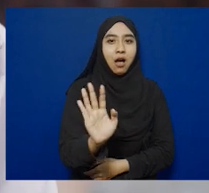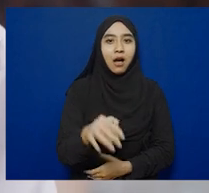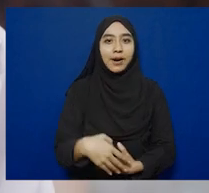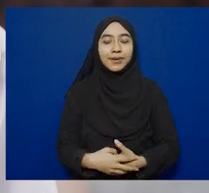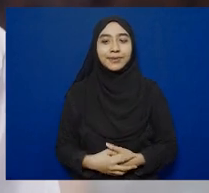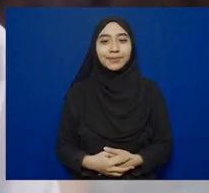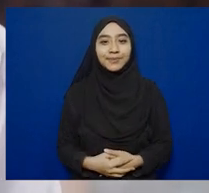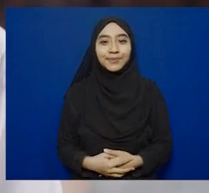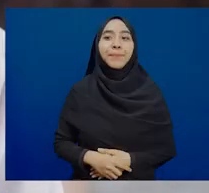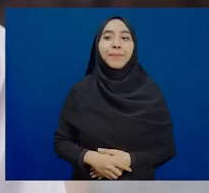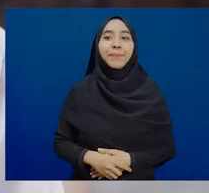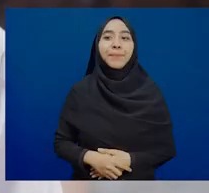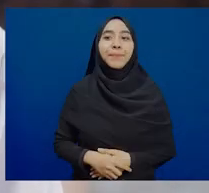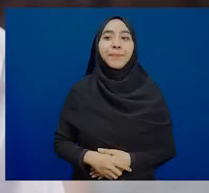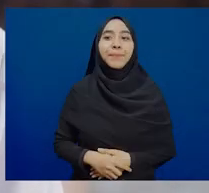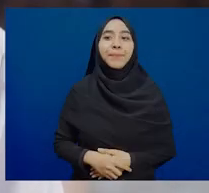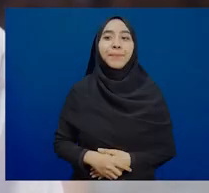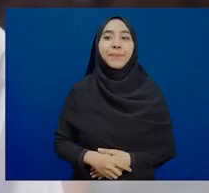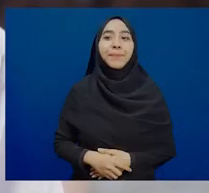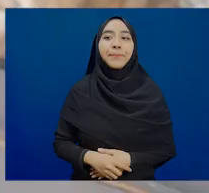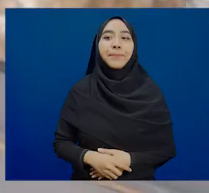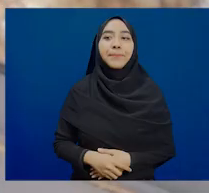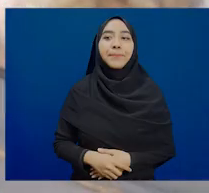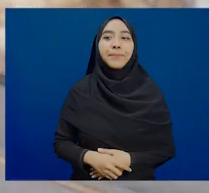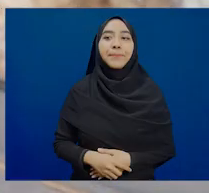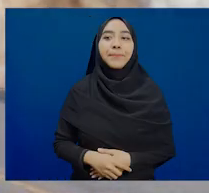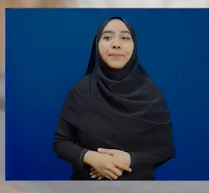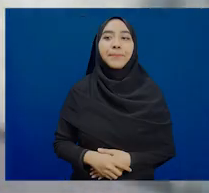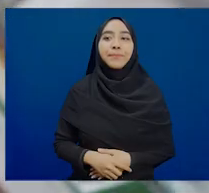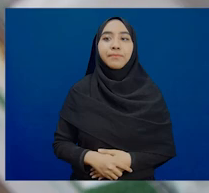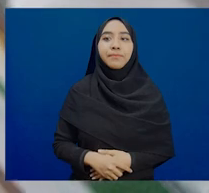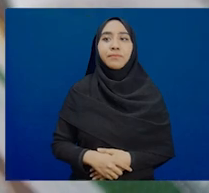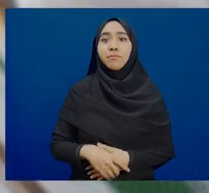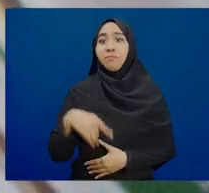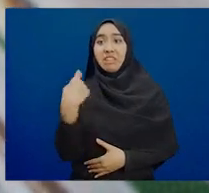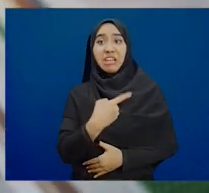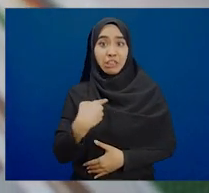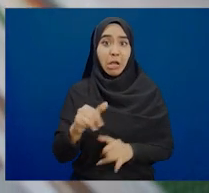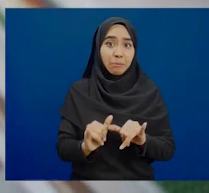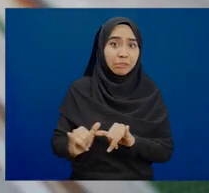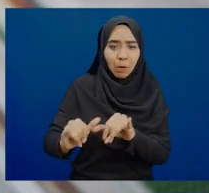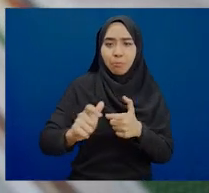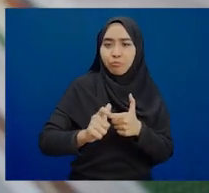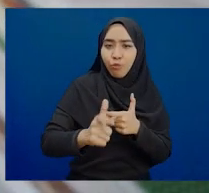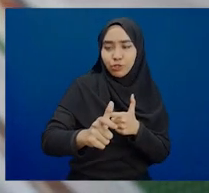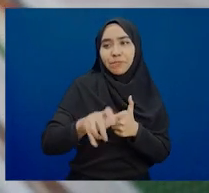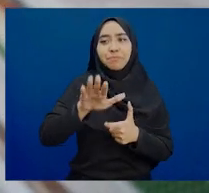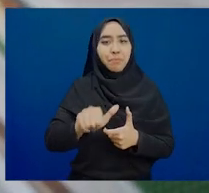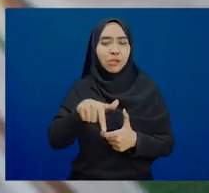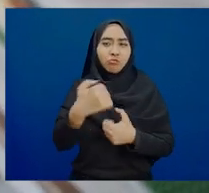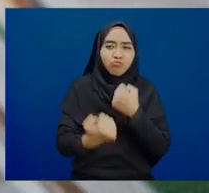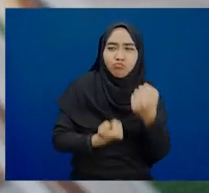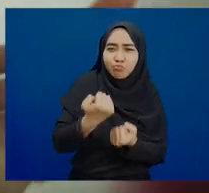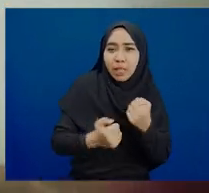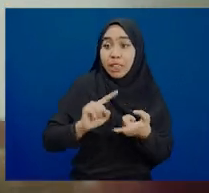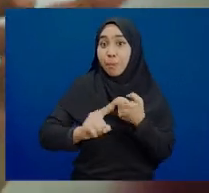kampanye di kelurahan itu ada pergantian lurah supaya tidak tergeser. Kita juga perlu proses, teman-teman KDK